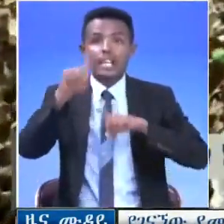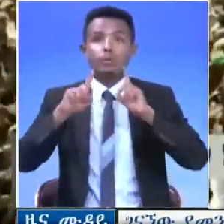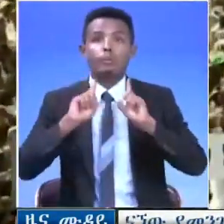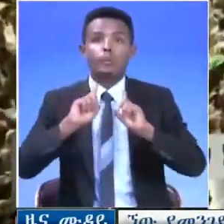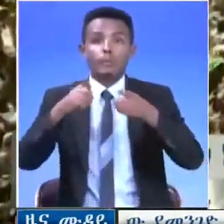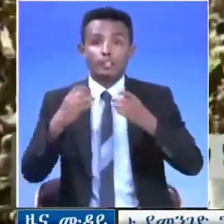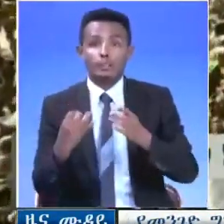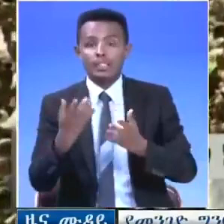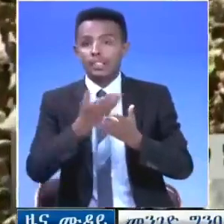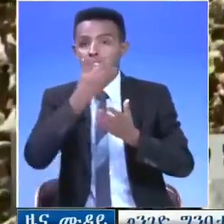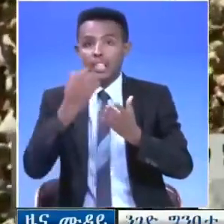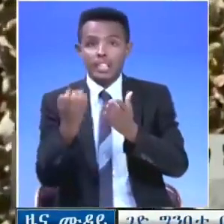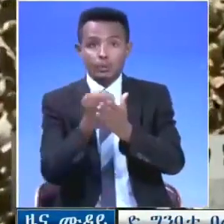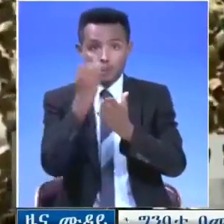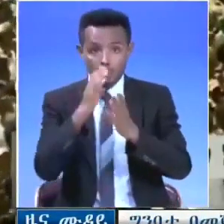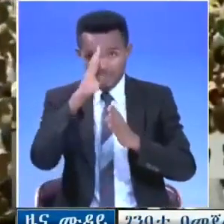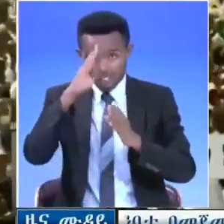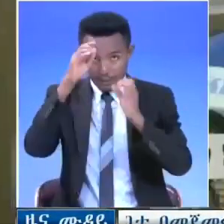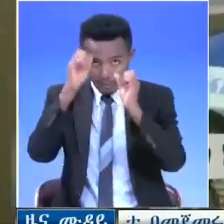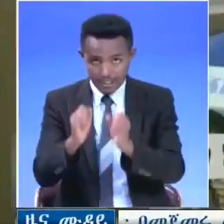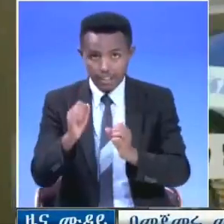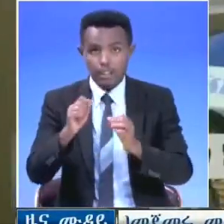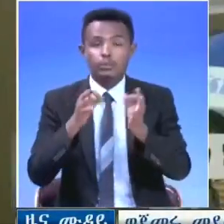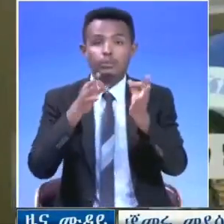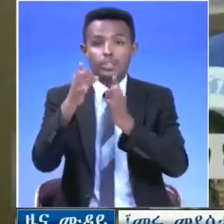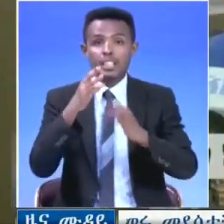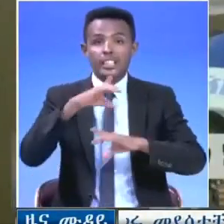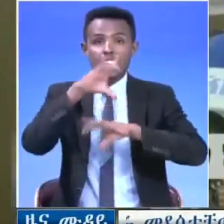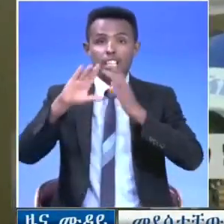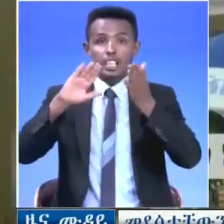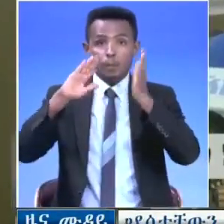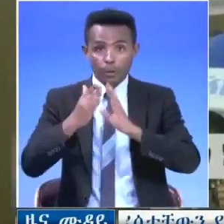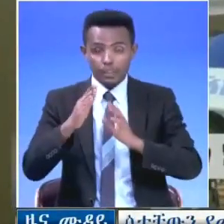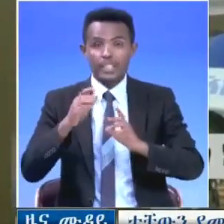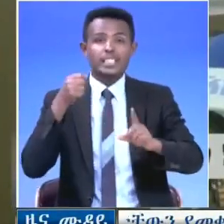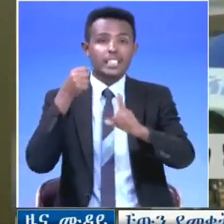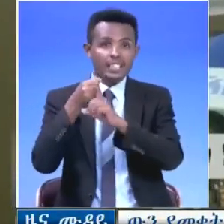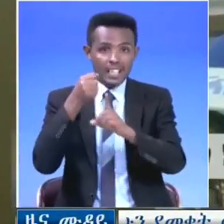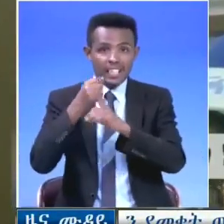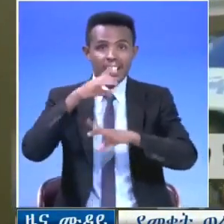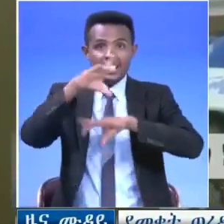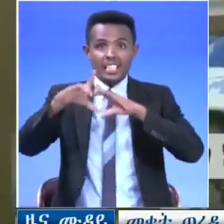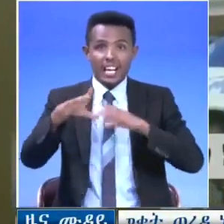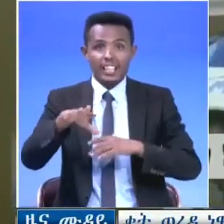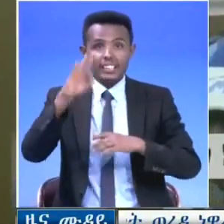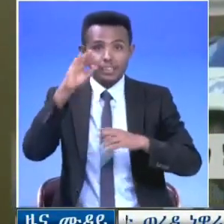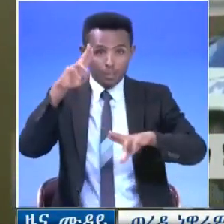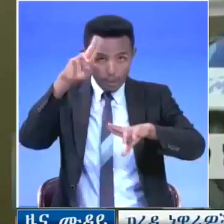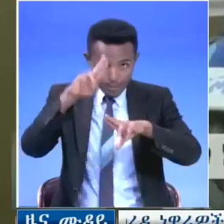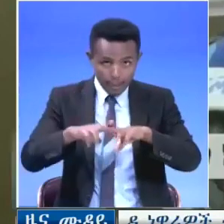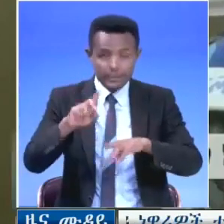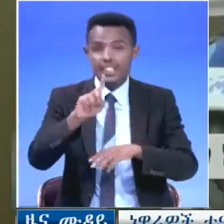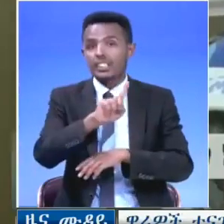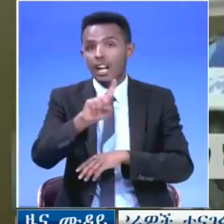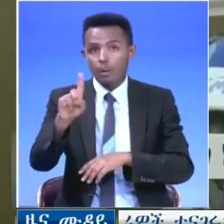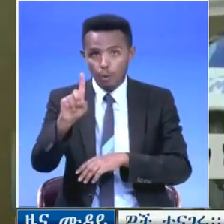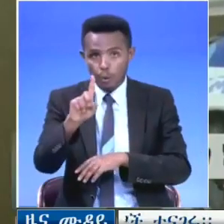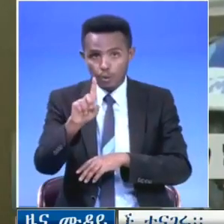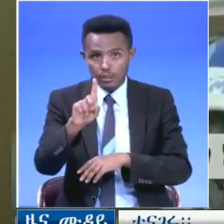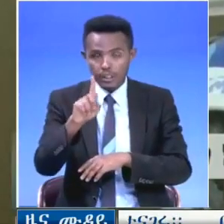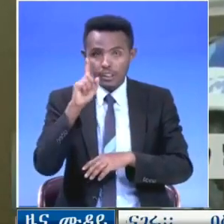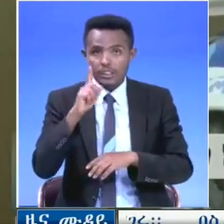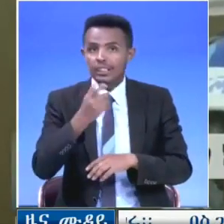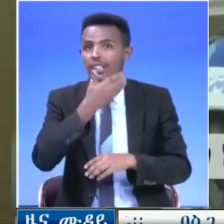ኢኮኖሚ ለመፍጠር እንደሚያስችላቸው ተናግረዋል። ክልል ለመሆን ሲታገል ክልል አግኝቶ ለመቀመጥ ሳይሆን የተሻለ